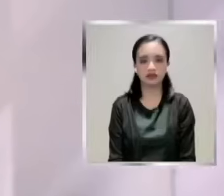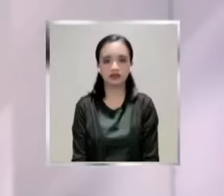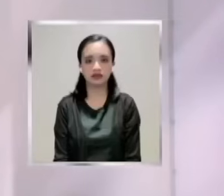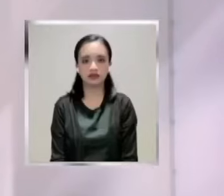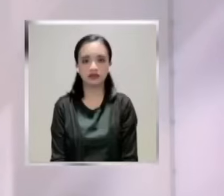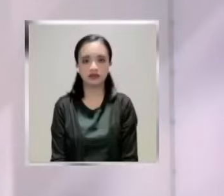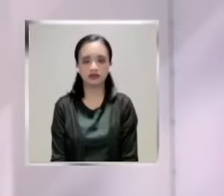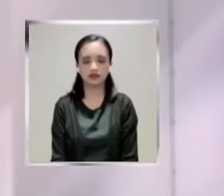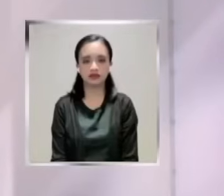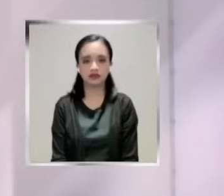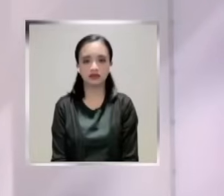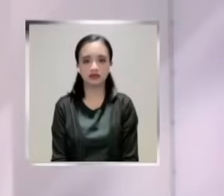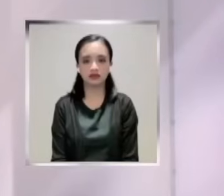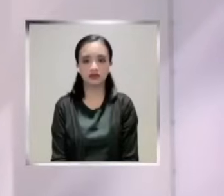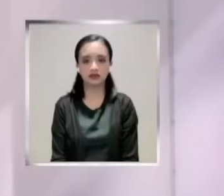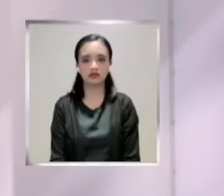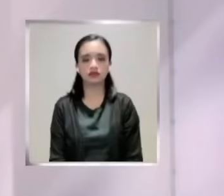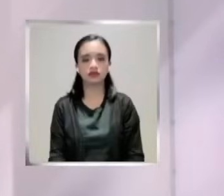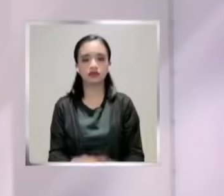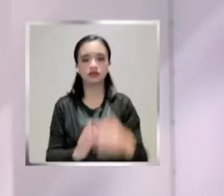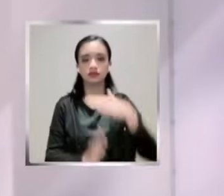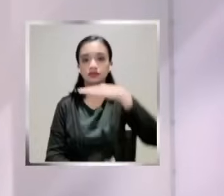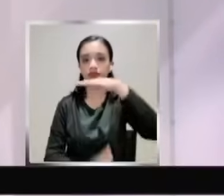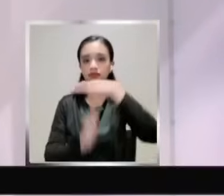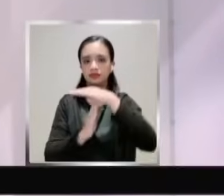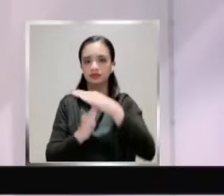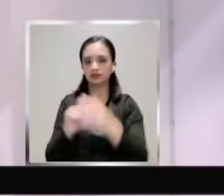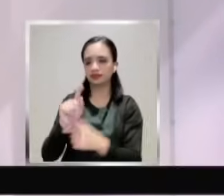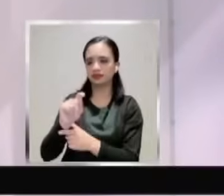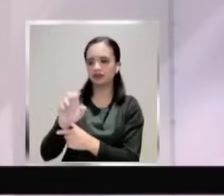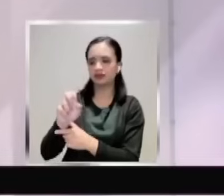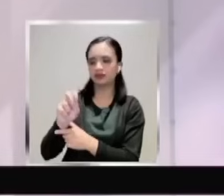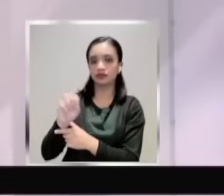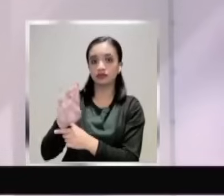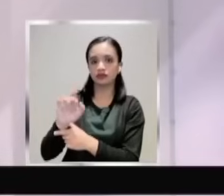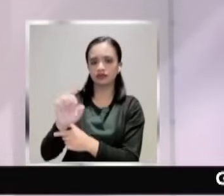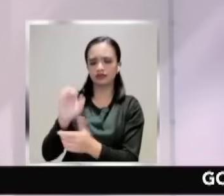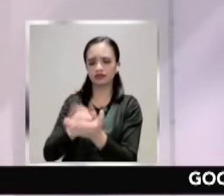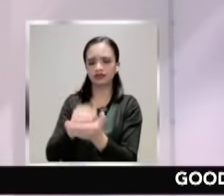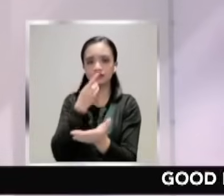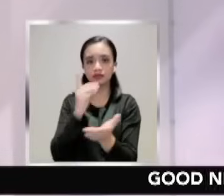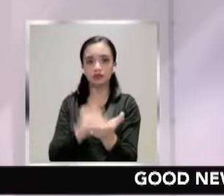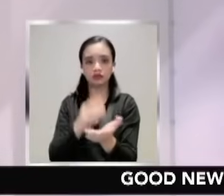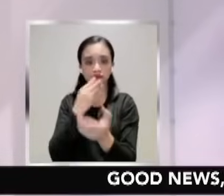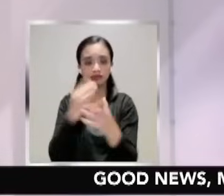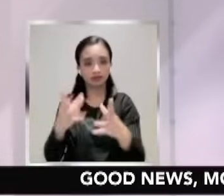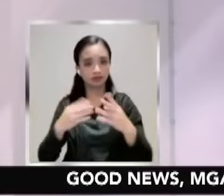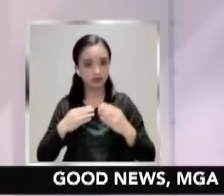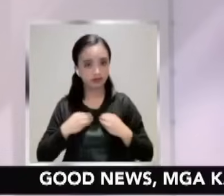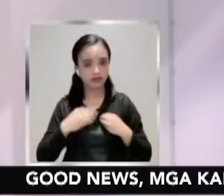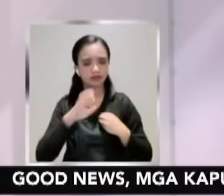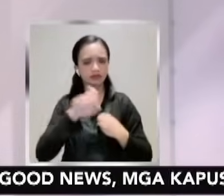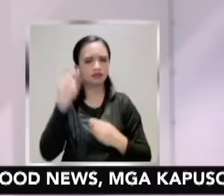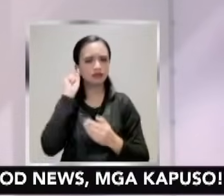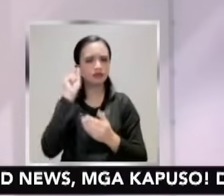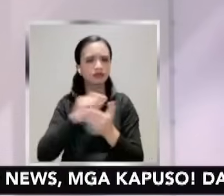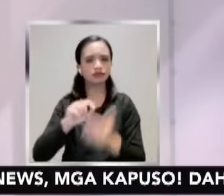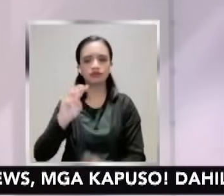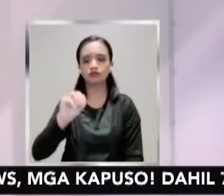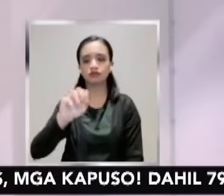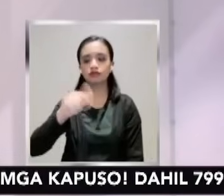Expired na tenure ang nakasaad sa dokumentong natanggap ni dating Finance und secretary shelo Magno na napabalitang